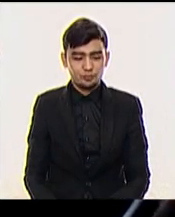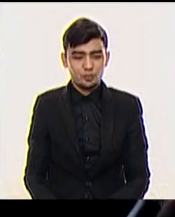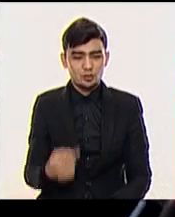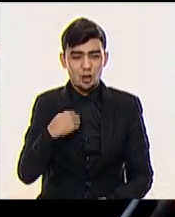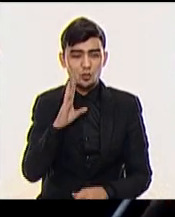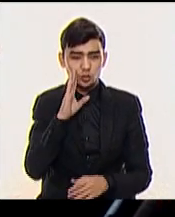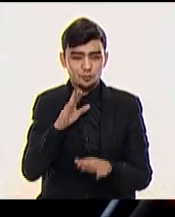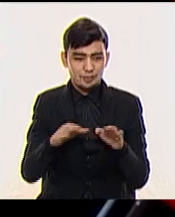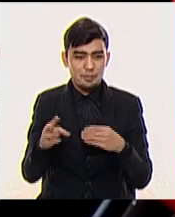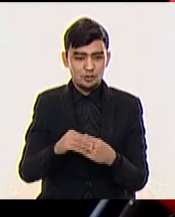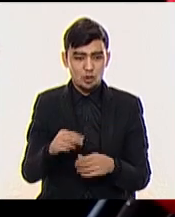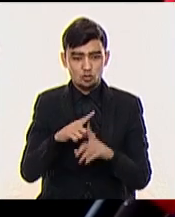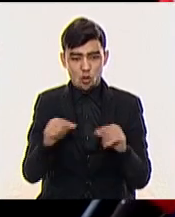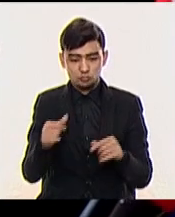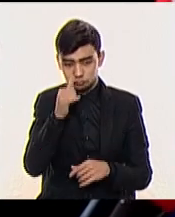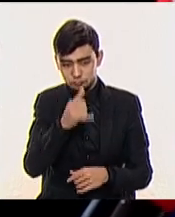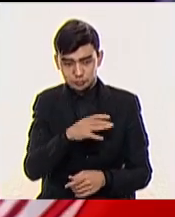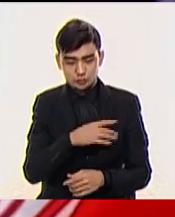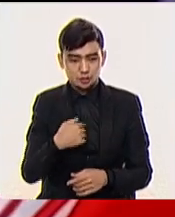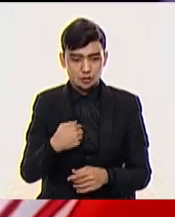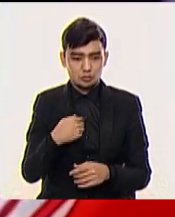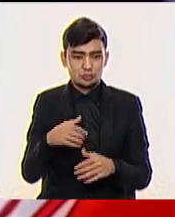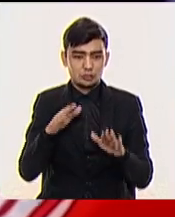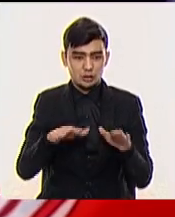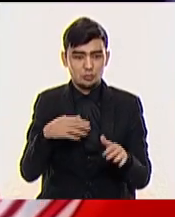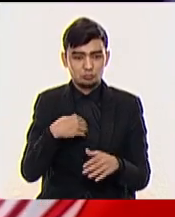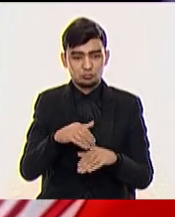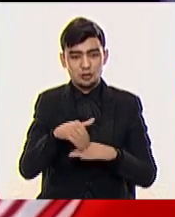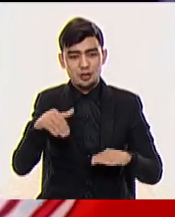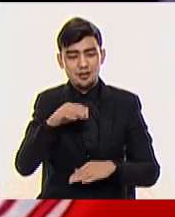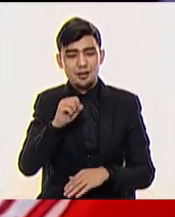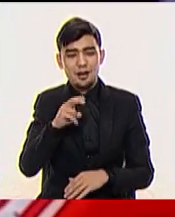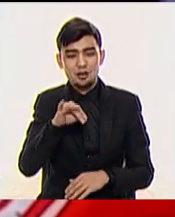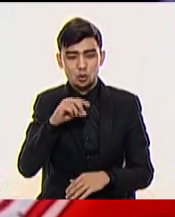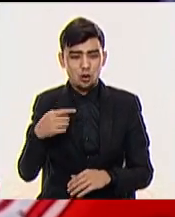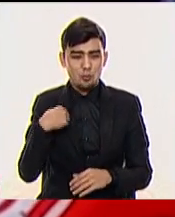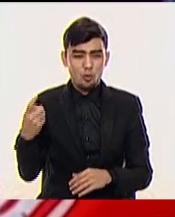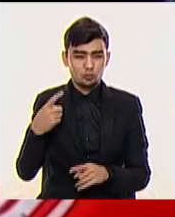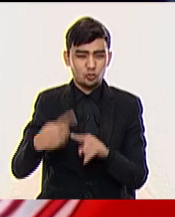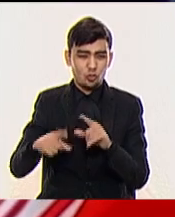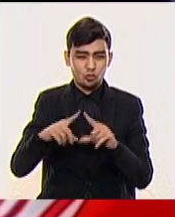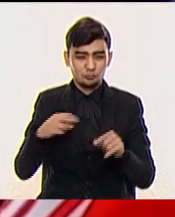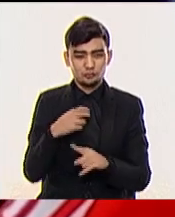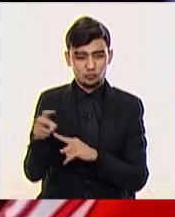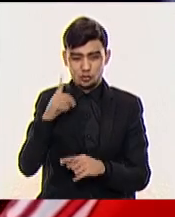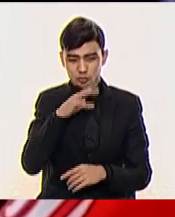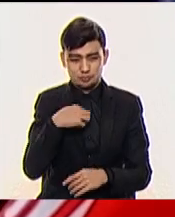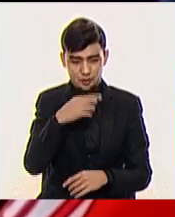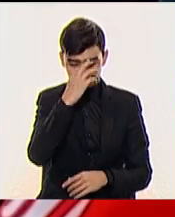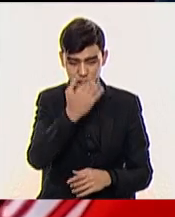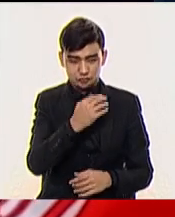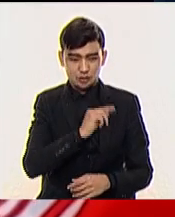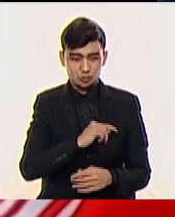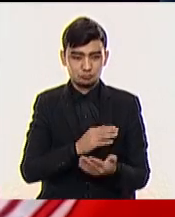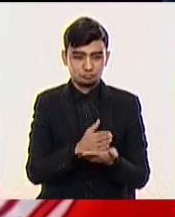Утром меня с детьми не впустили в школу. Я сказала, что буду преподавать детям в коридоре, но не пойду в частную школу. Думаю, что руководители хотят поддержать и